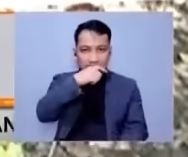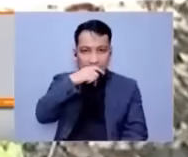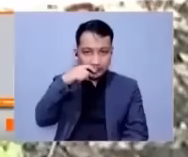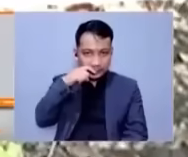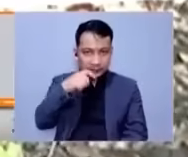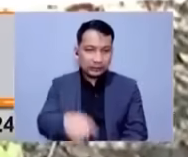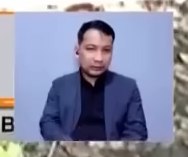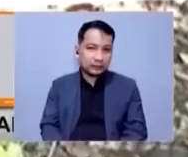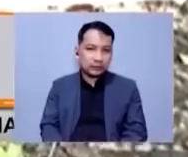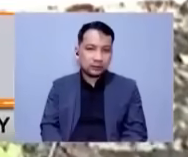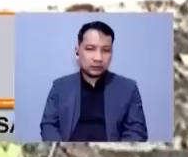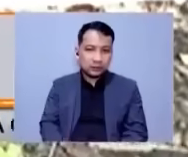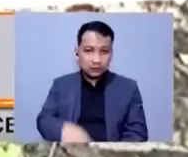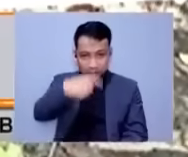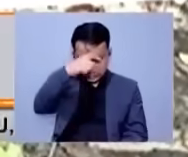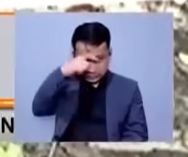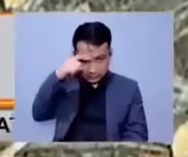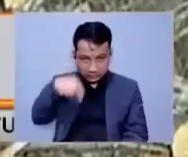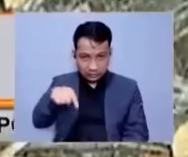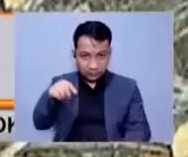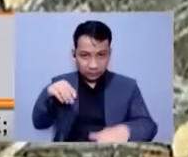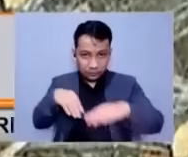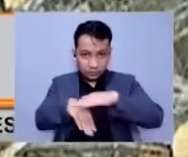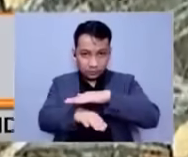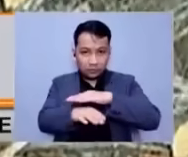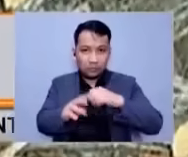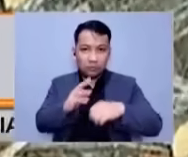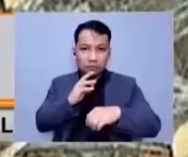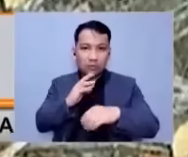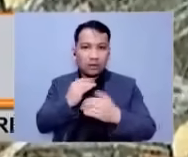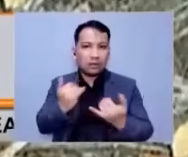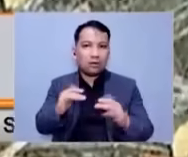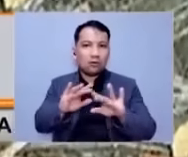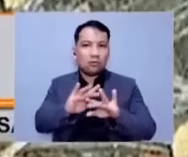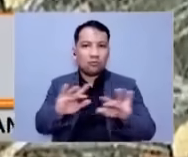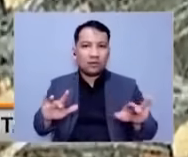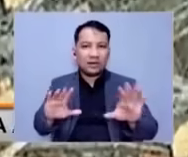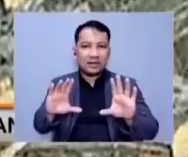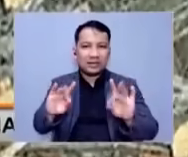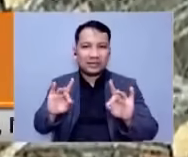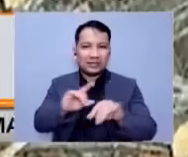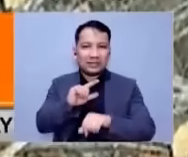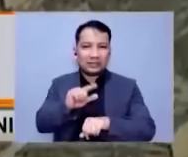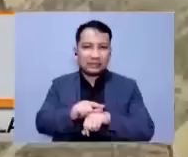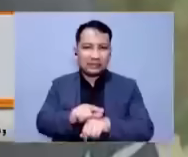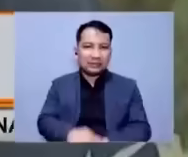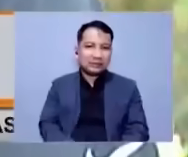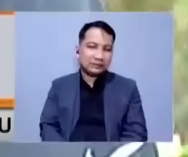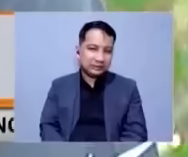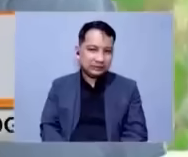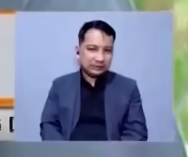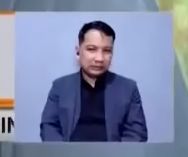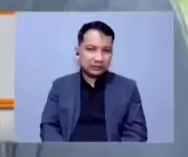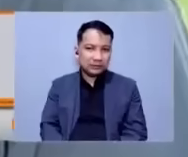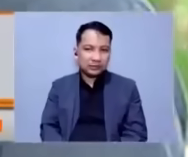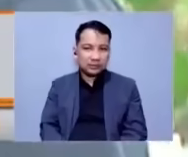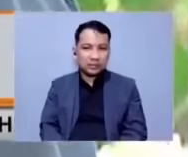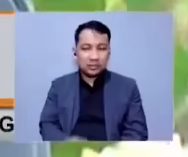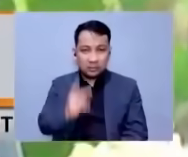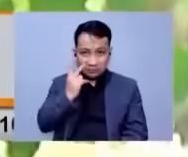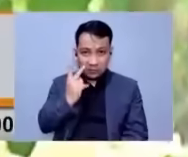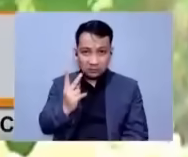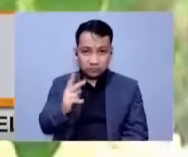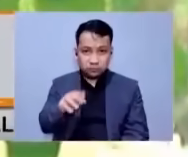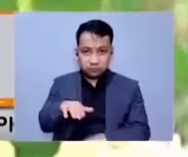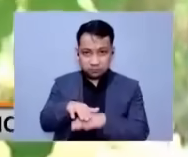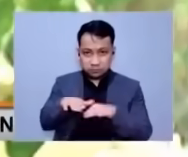Kung noon may dumadaloy na tubig sa ilalim ng tulay na ito, ngayon lupa na lang ang makikita. Nakita ninyo naman po yung ating